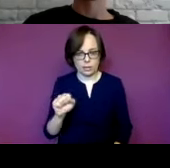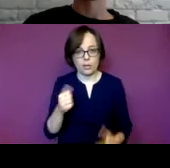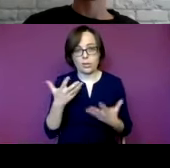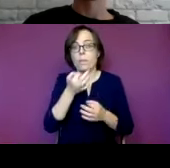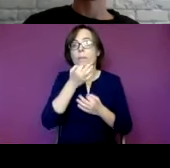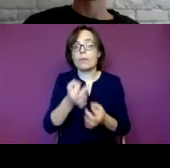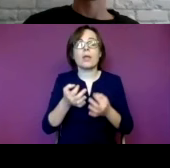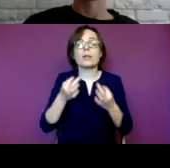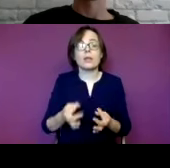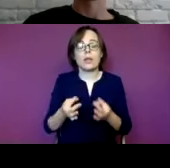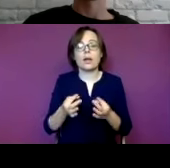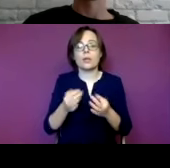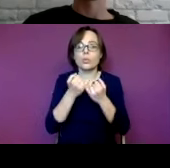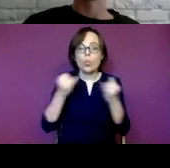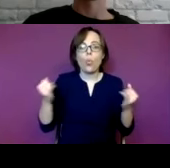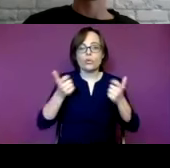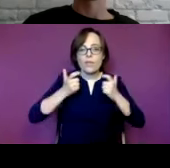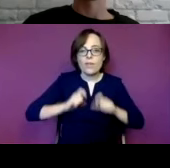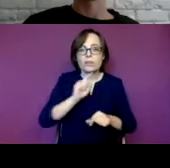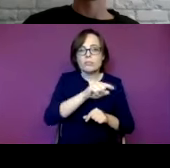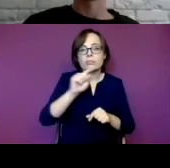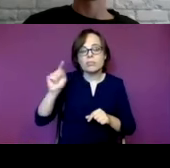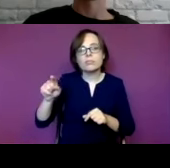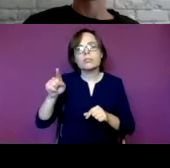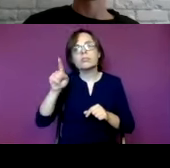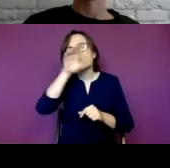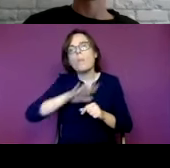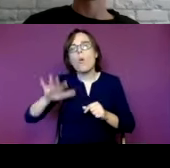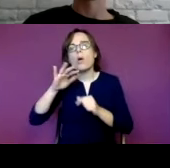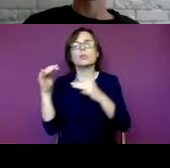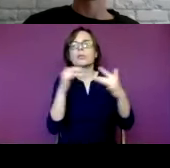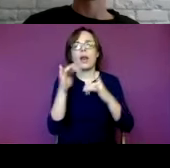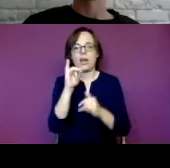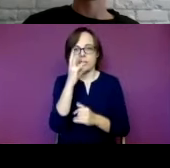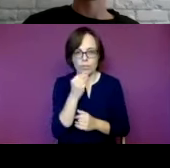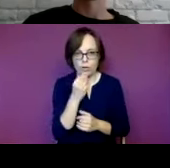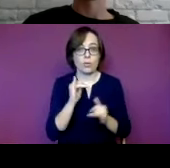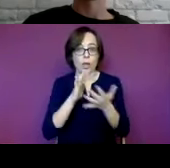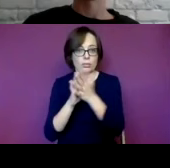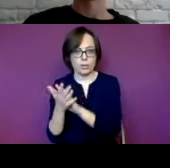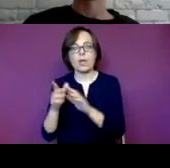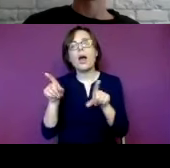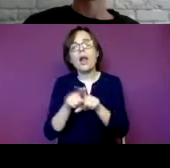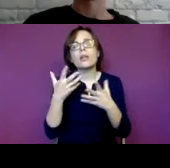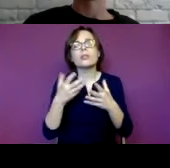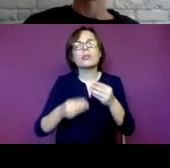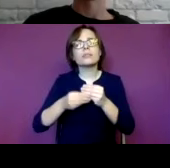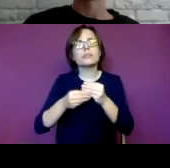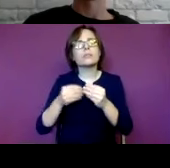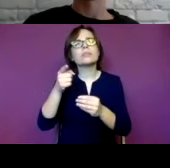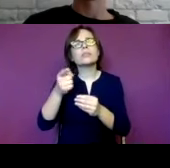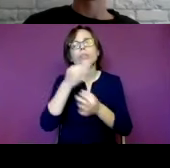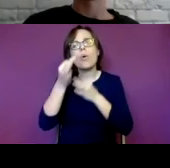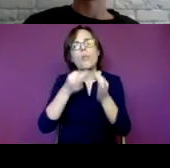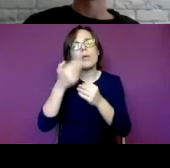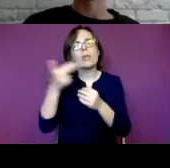w ramach tych różnych wsi. No i wracając jakby do pojęcia historycznego również, to jakby tu pragnę tylko zaznaczyć, że, no,